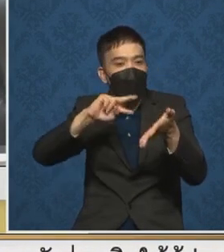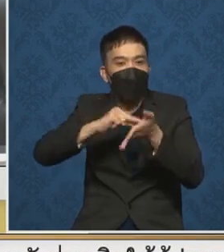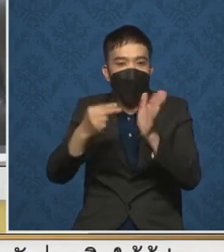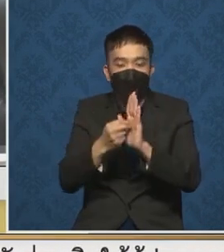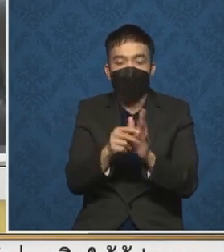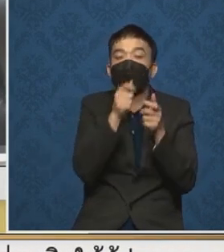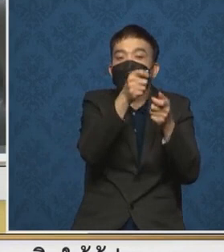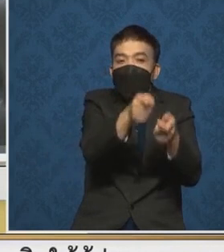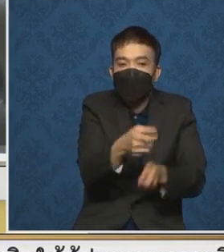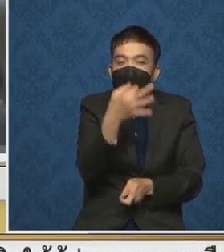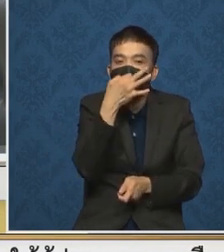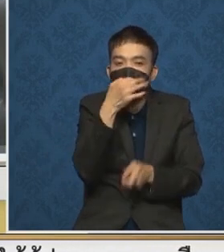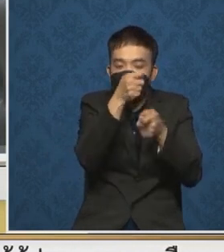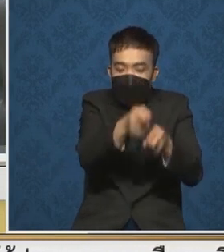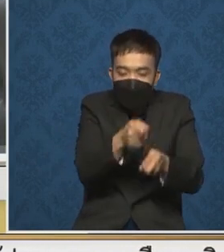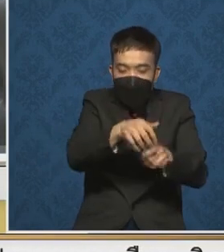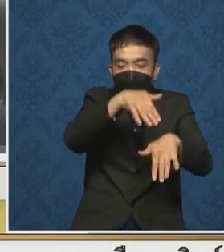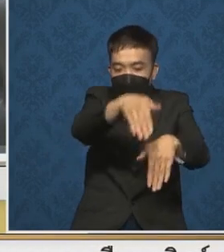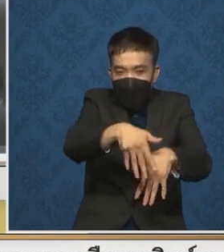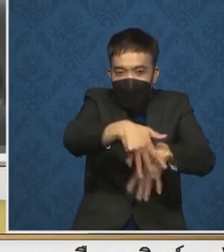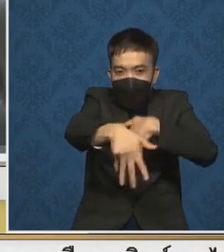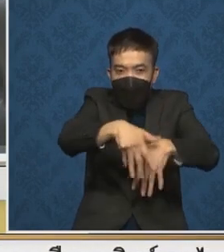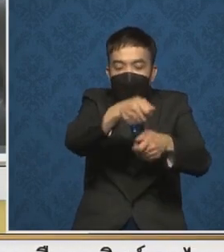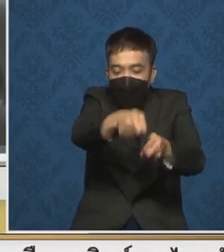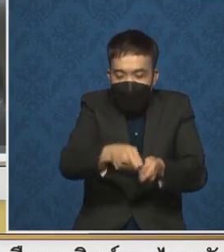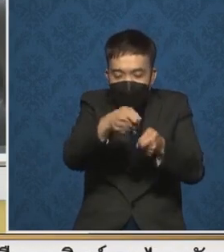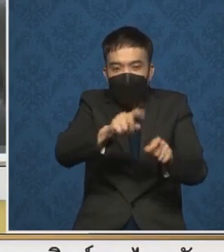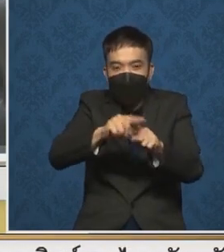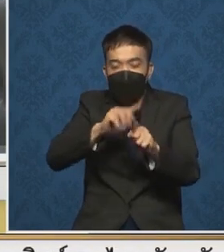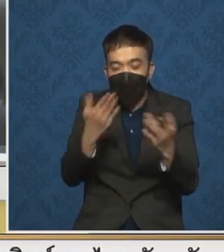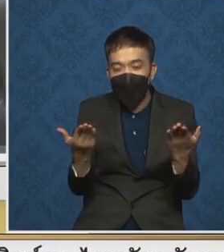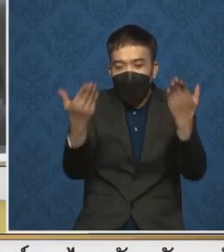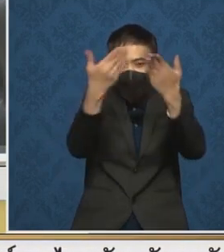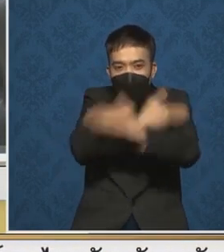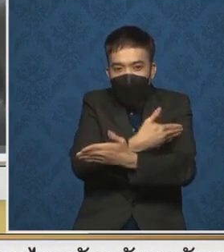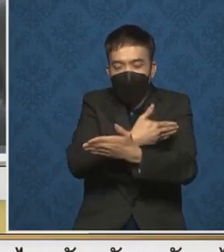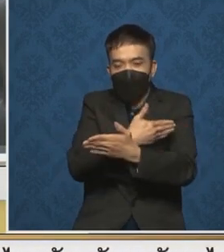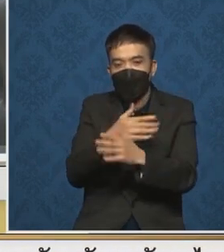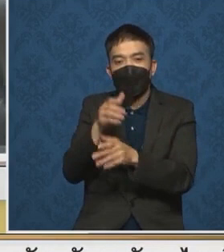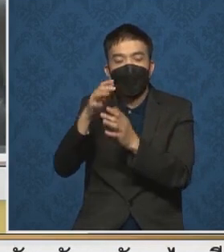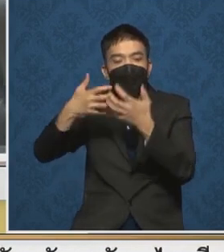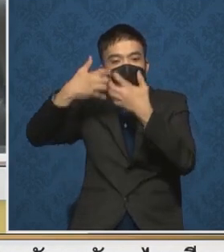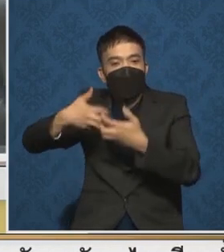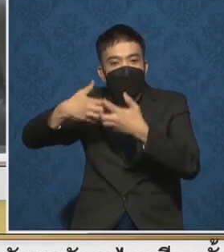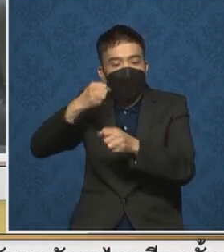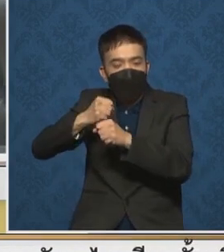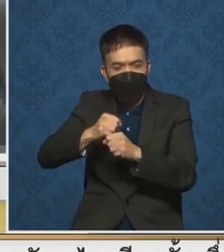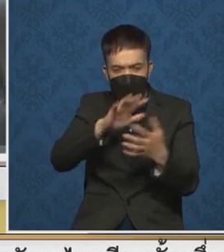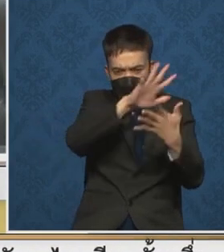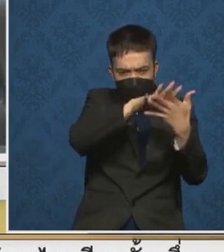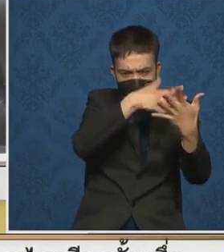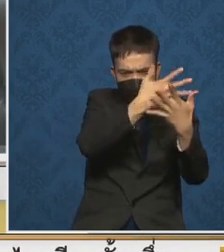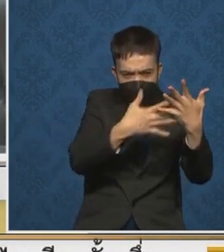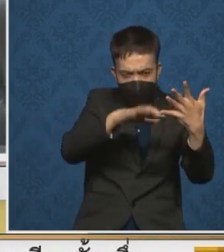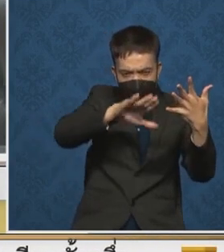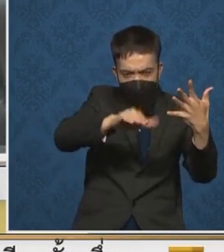ี่ชนบทถ้าสั่งไปทำอุตสาหกรรมก็ไปผดกฎหมายผังเมืองอันนี้ก็